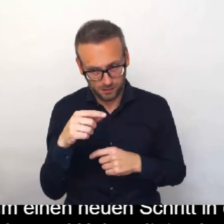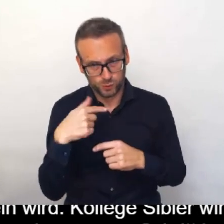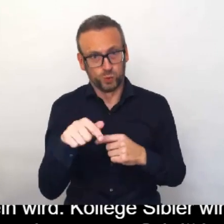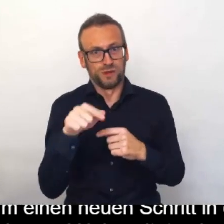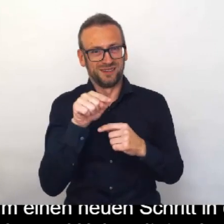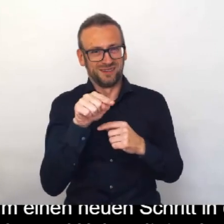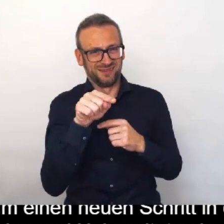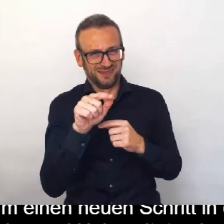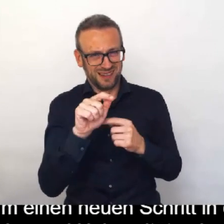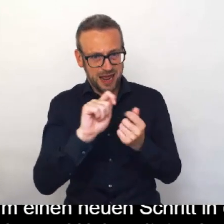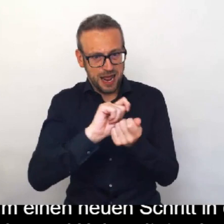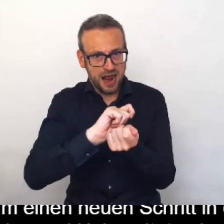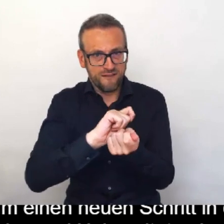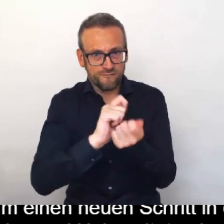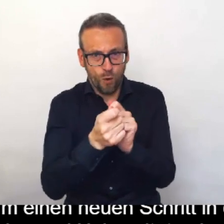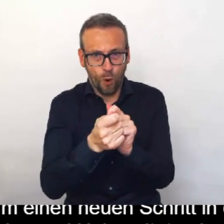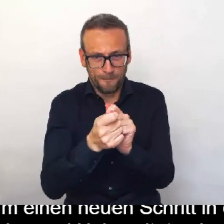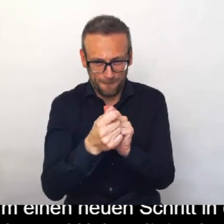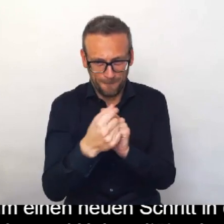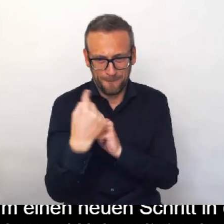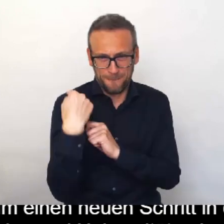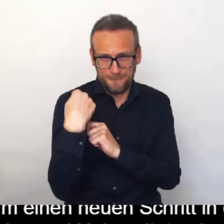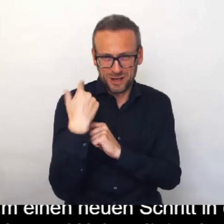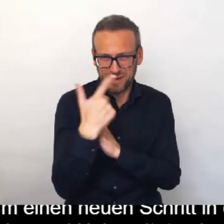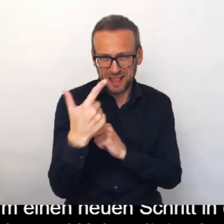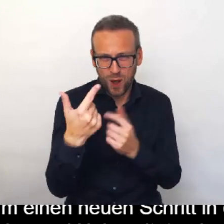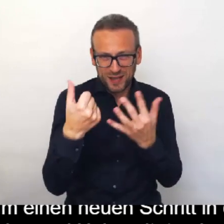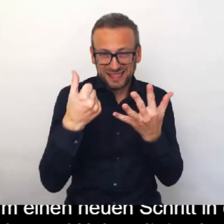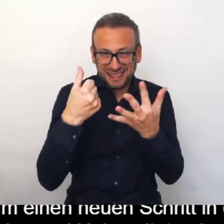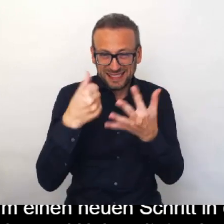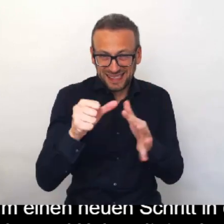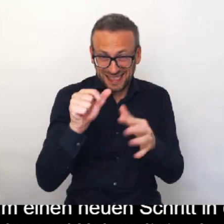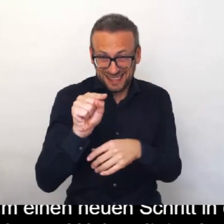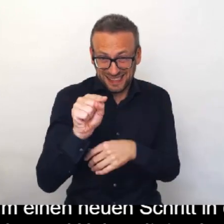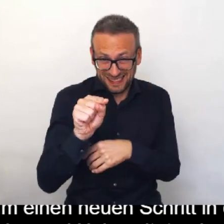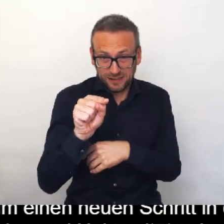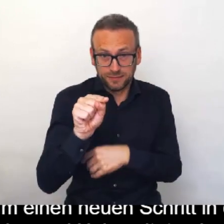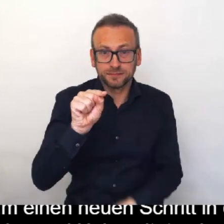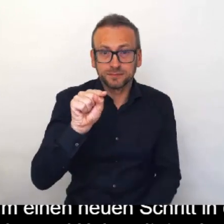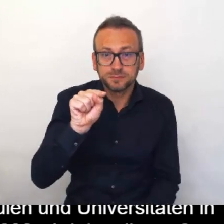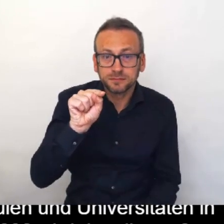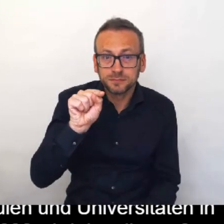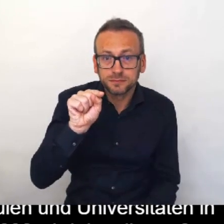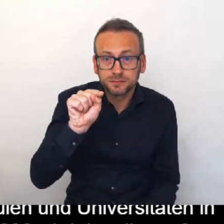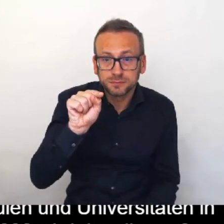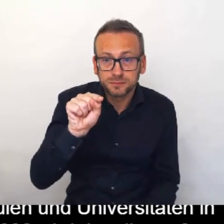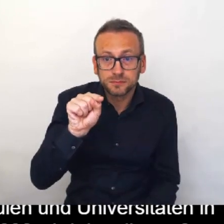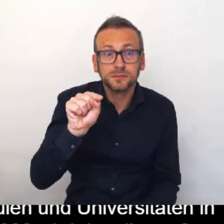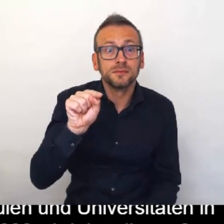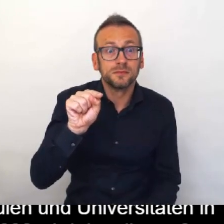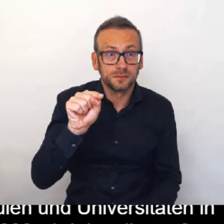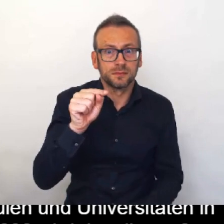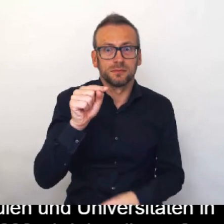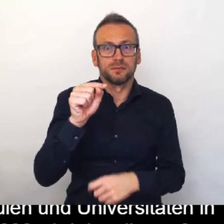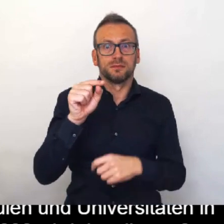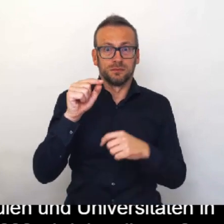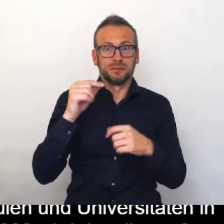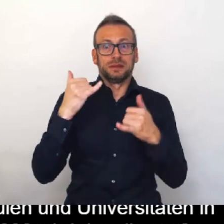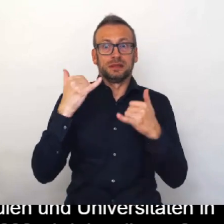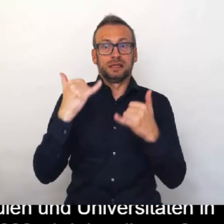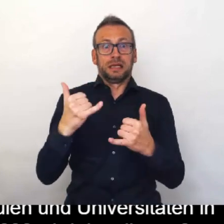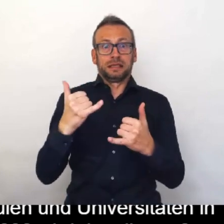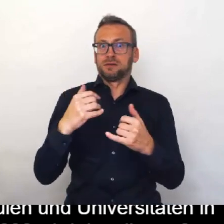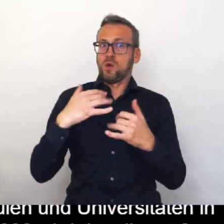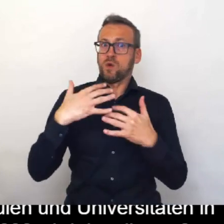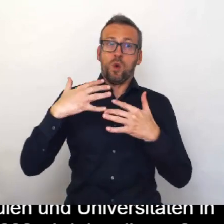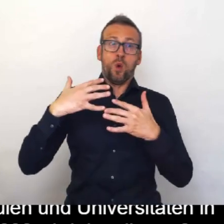denn die Universitäten und Hochschulen sind die Dienerinnen unserer Gesellschaft, eben über den Bereich der